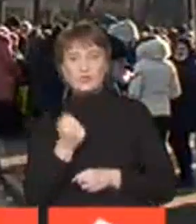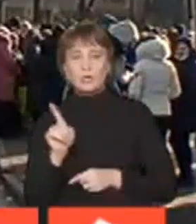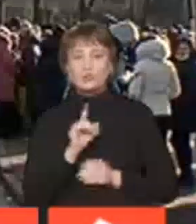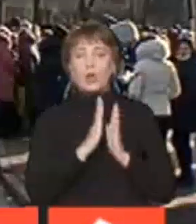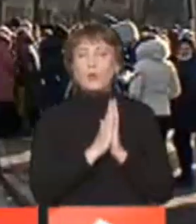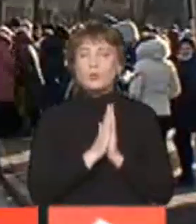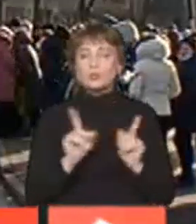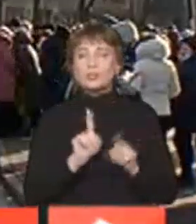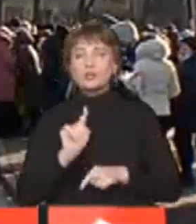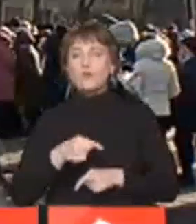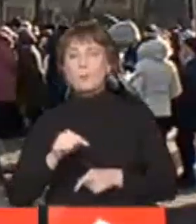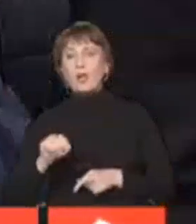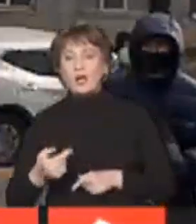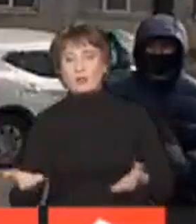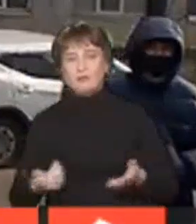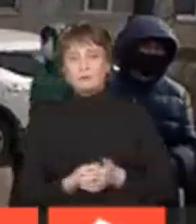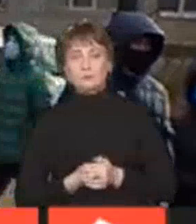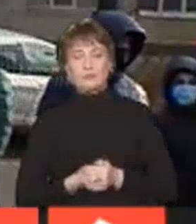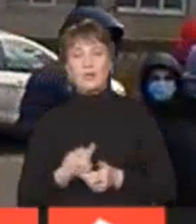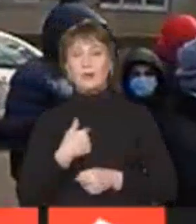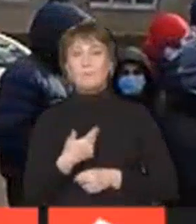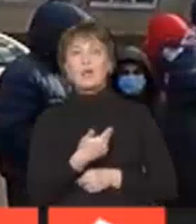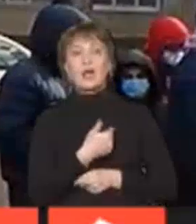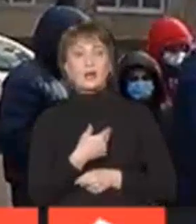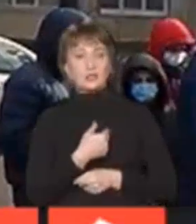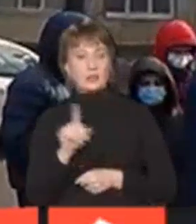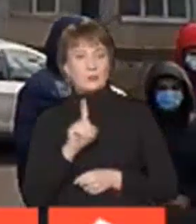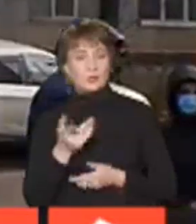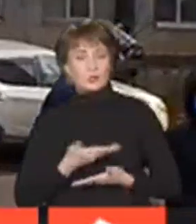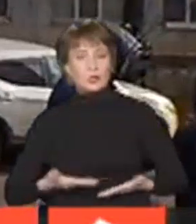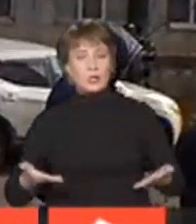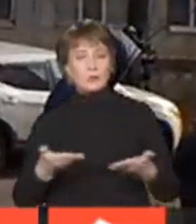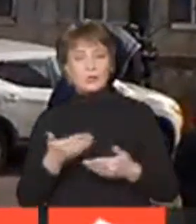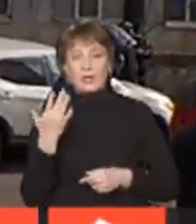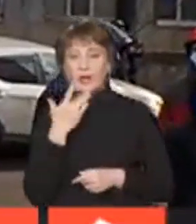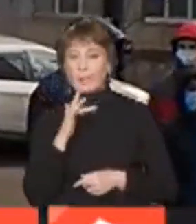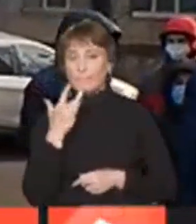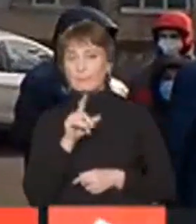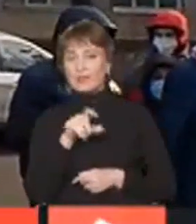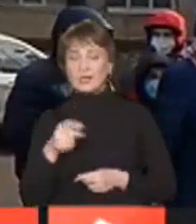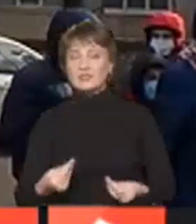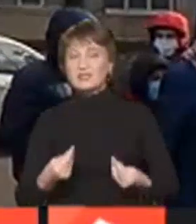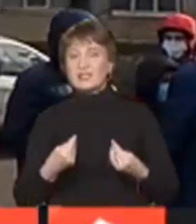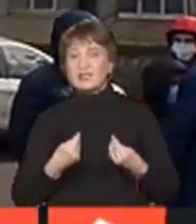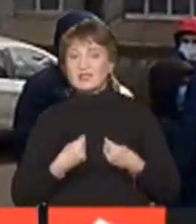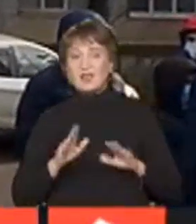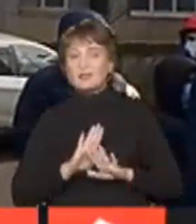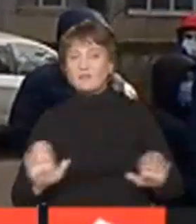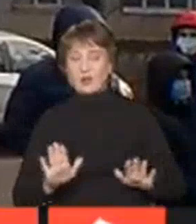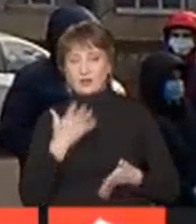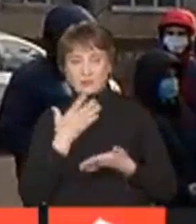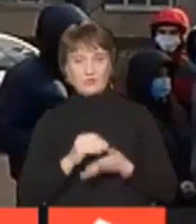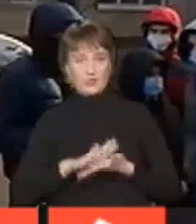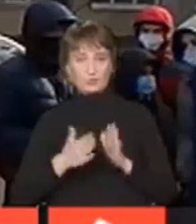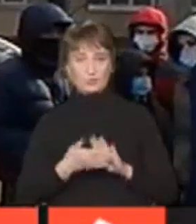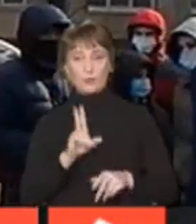що вимагають. Ми хочемо, щоб нам американці диктували свої умови,